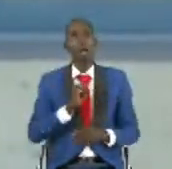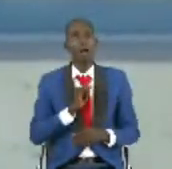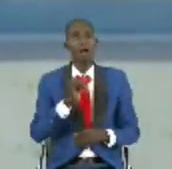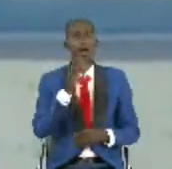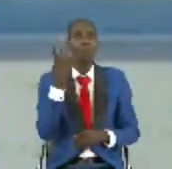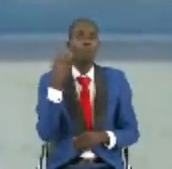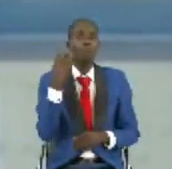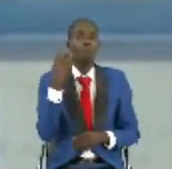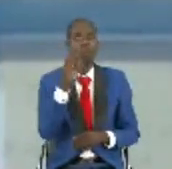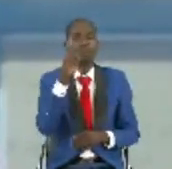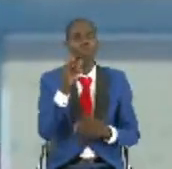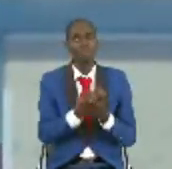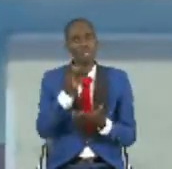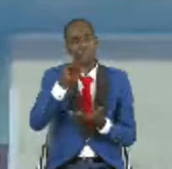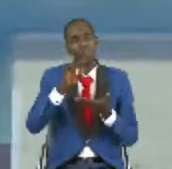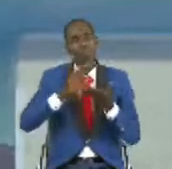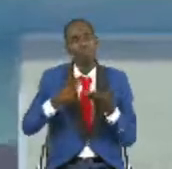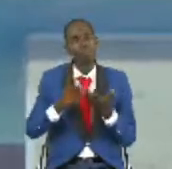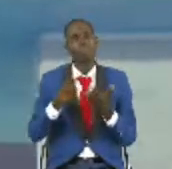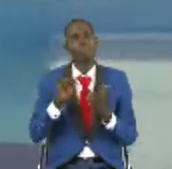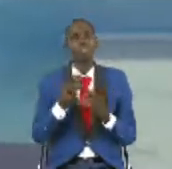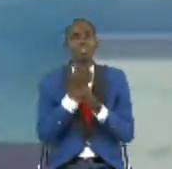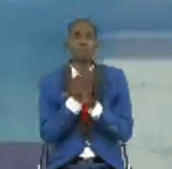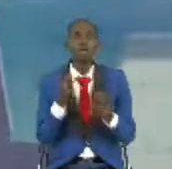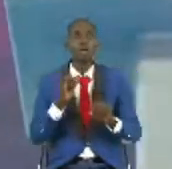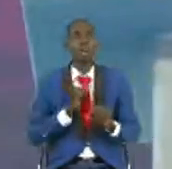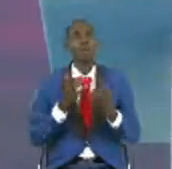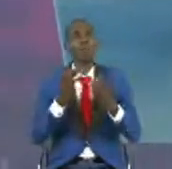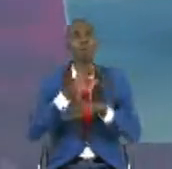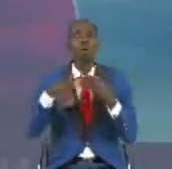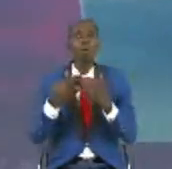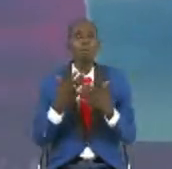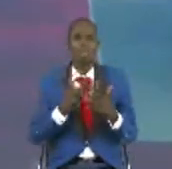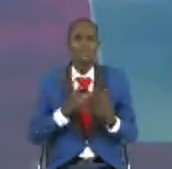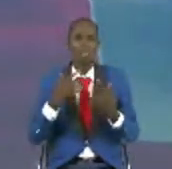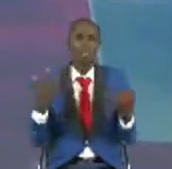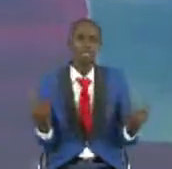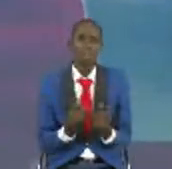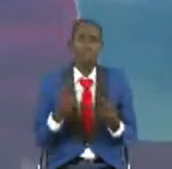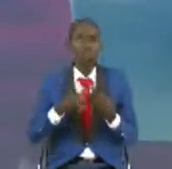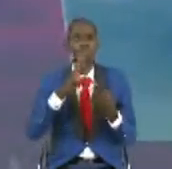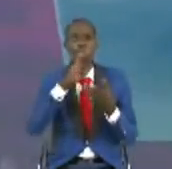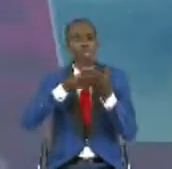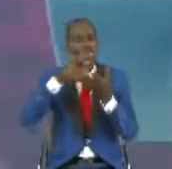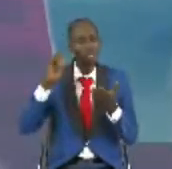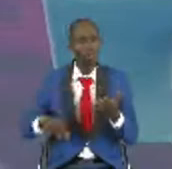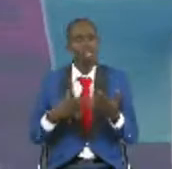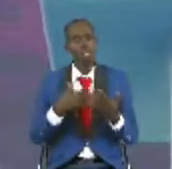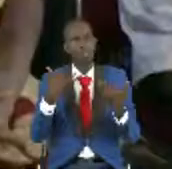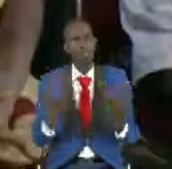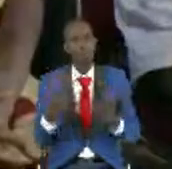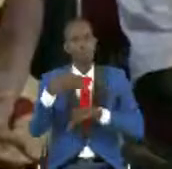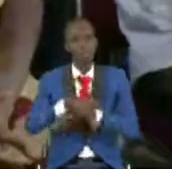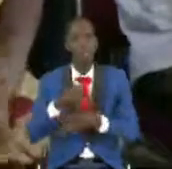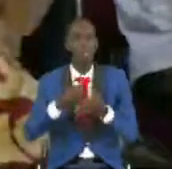qui ai besoin du pardon. Pardonne-moi le salut. Je veux que toute ma condamnation soit ôtée. Et ce soir, ça